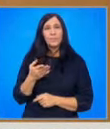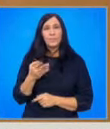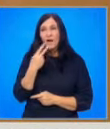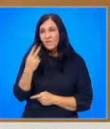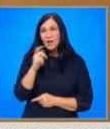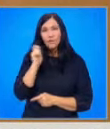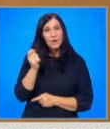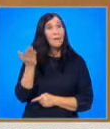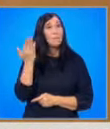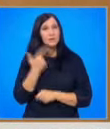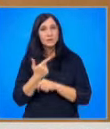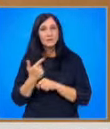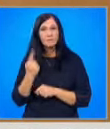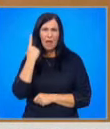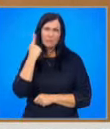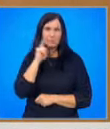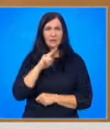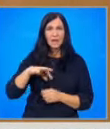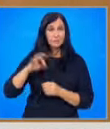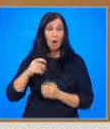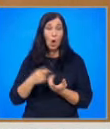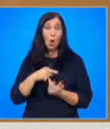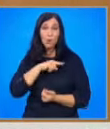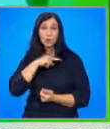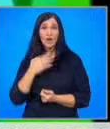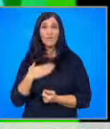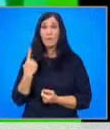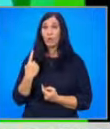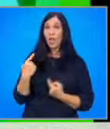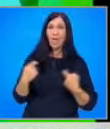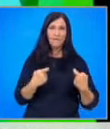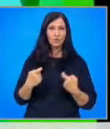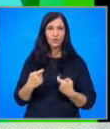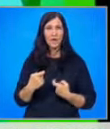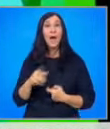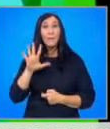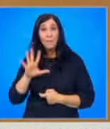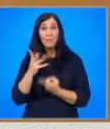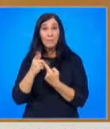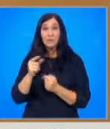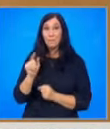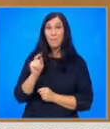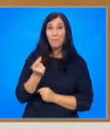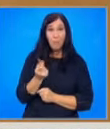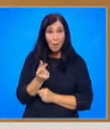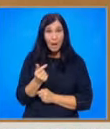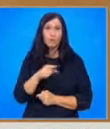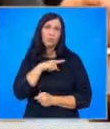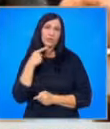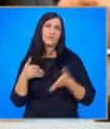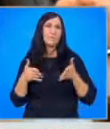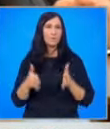миналата седмица, един ден си избрах колко жертви има в една война. 5 пъти по-малко от жертвите по